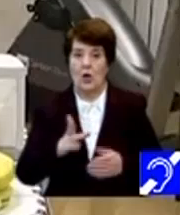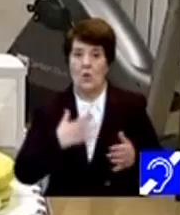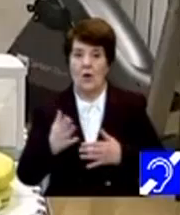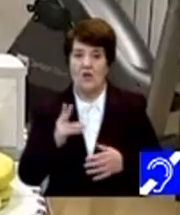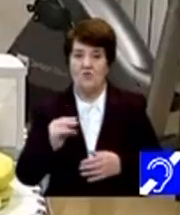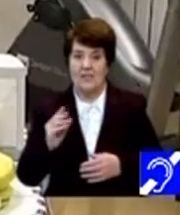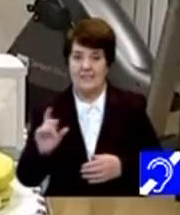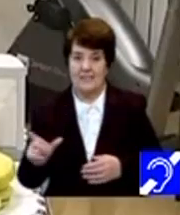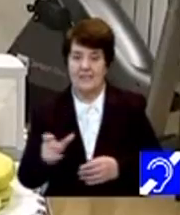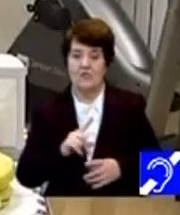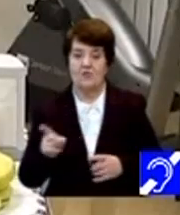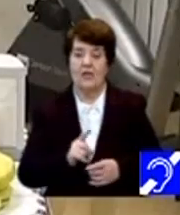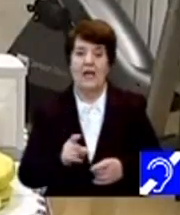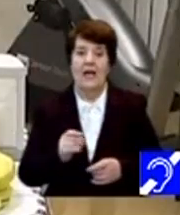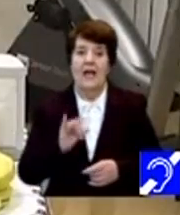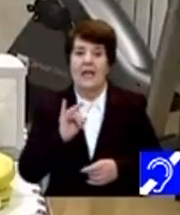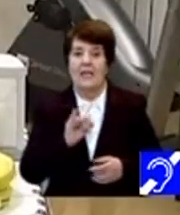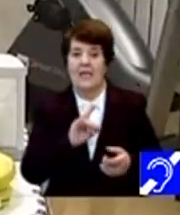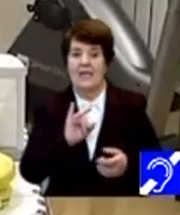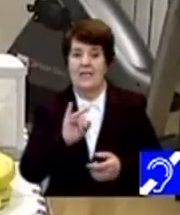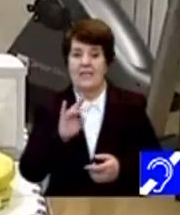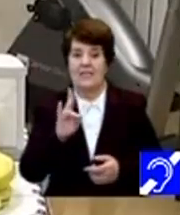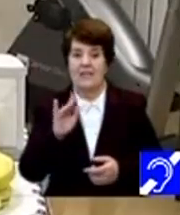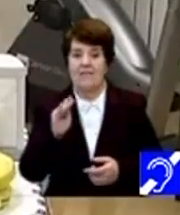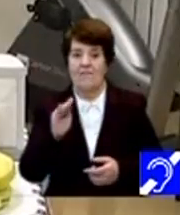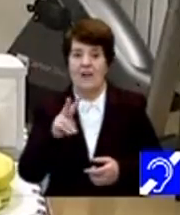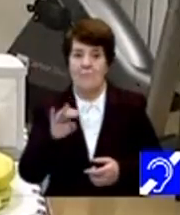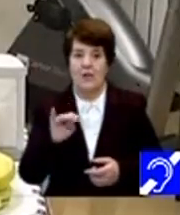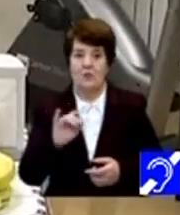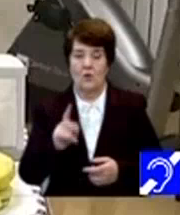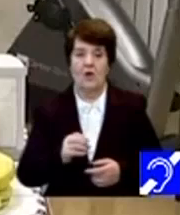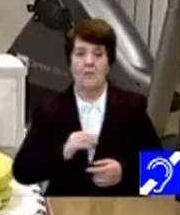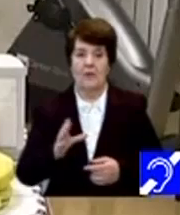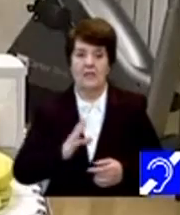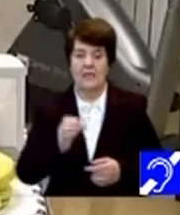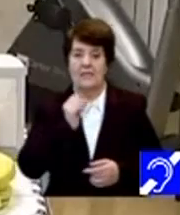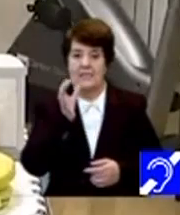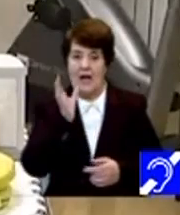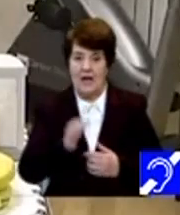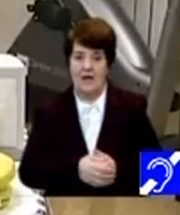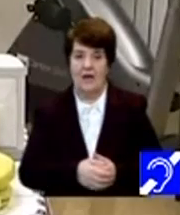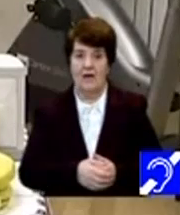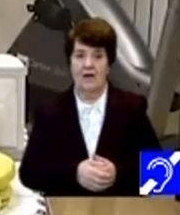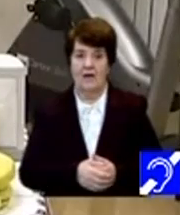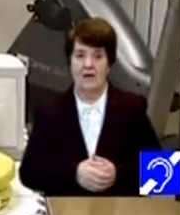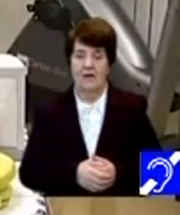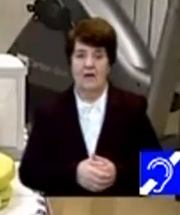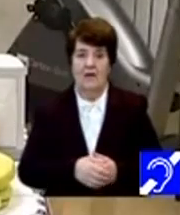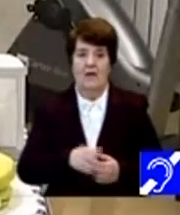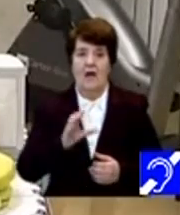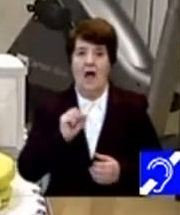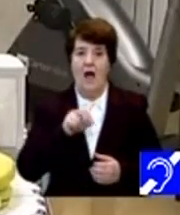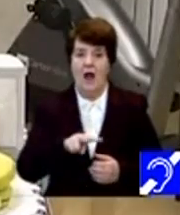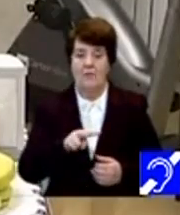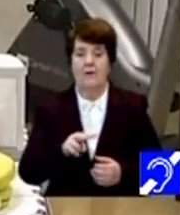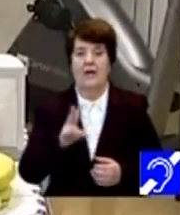crea acel efect inflamator. Asta înseamnă zahărul, produsele bogate în zahăr, făina